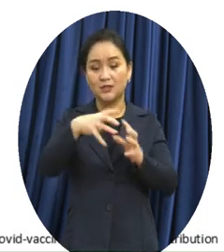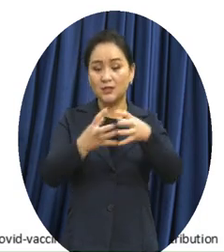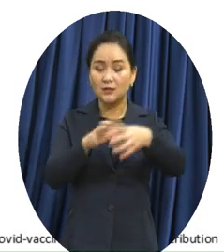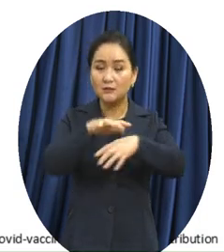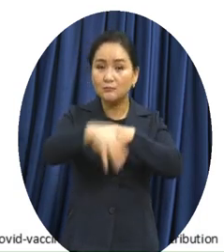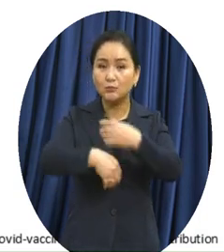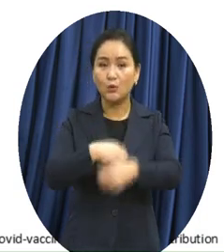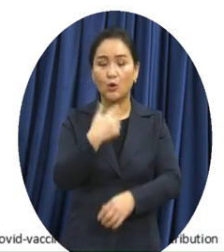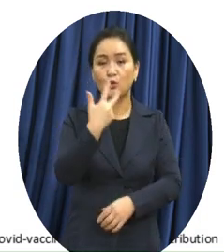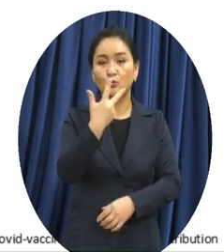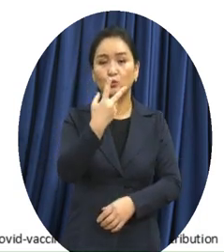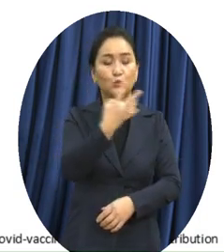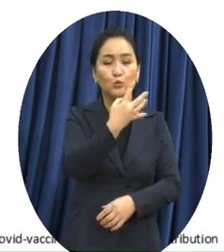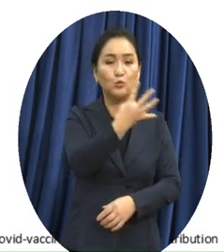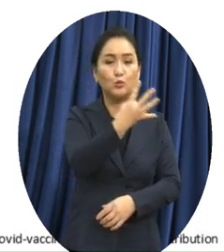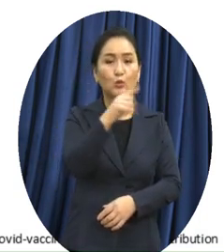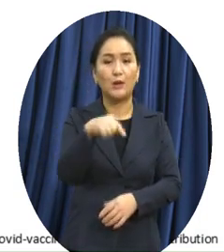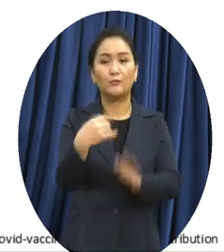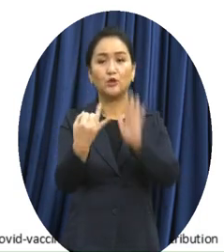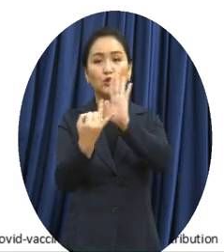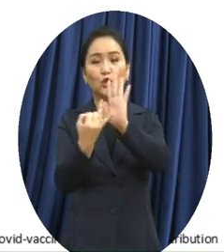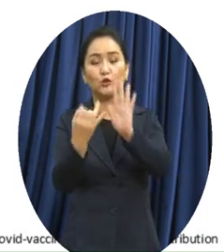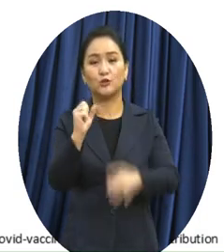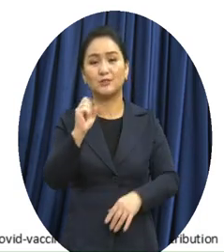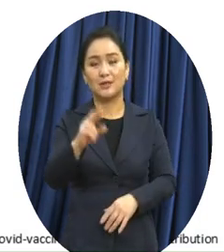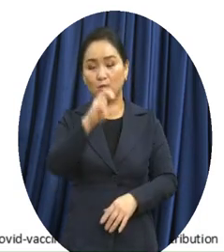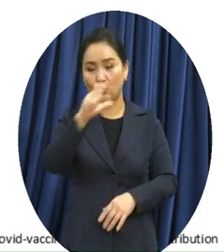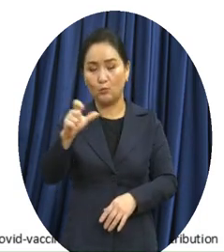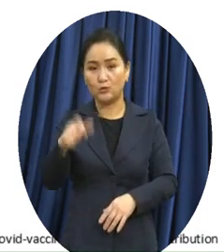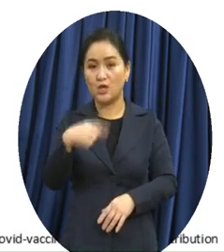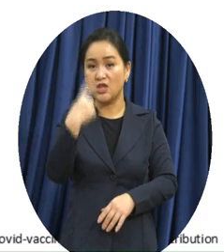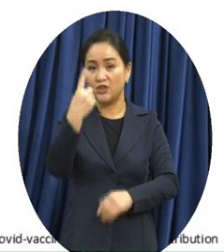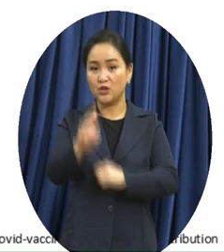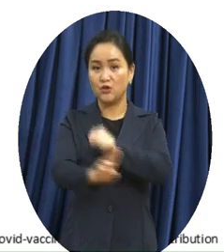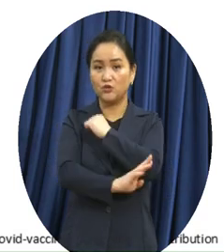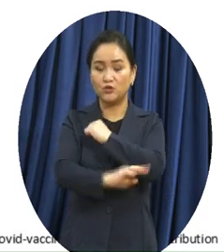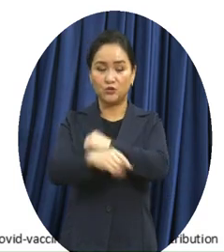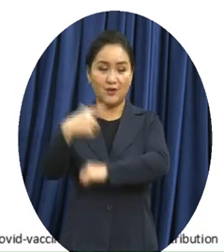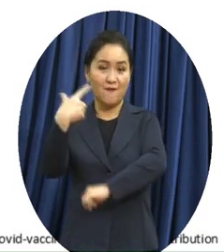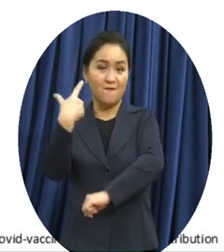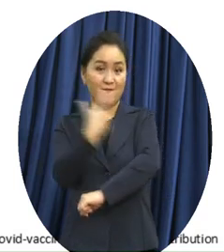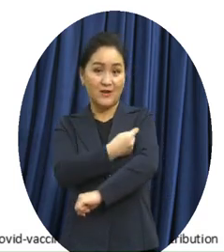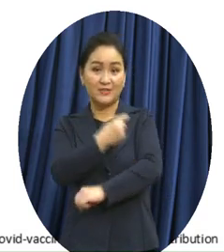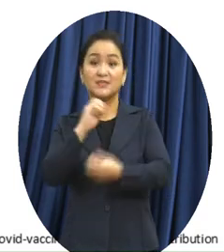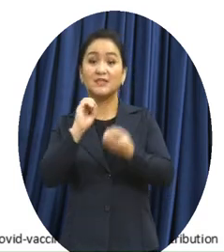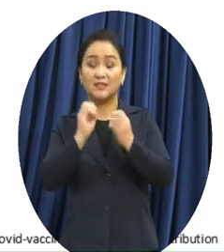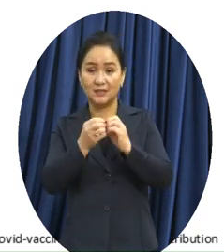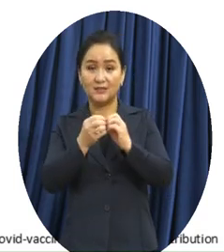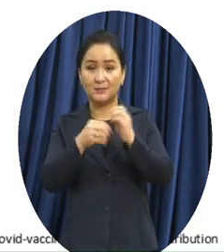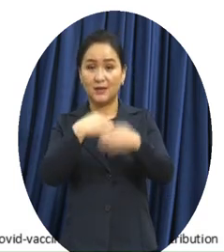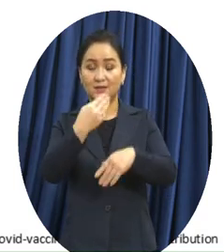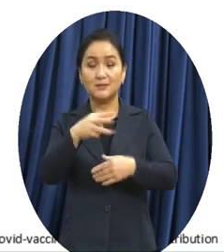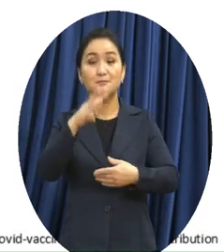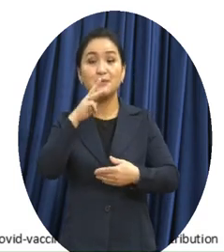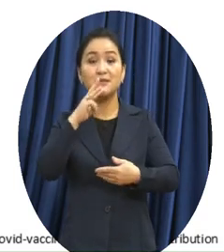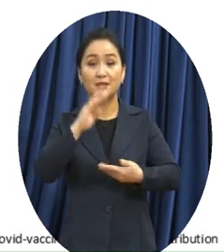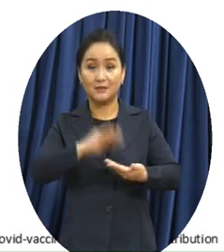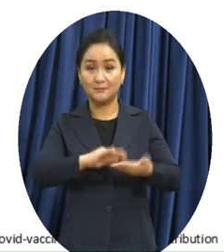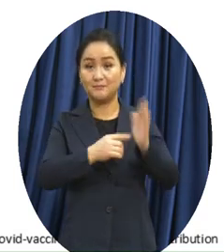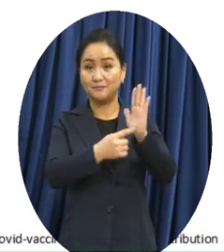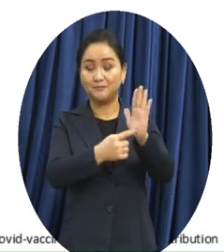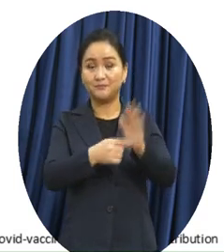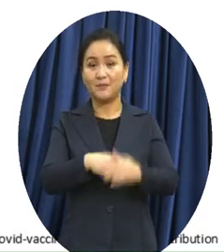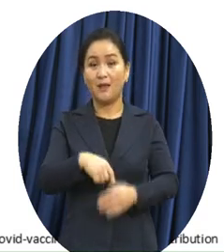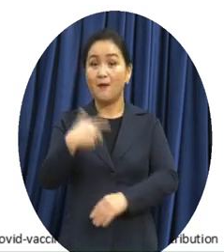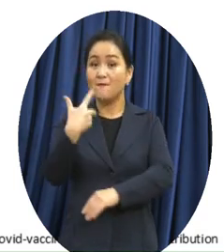дунджаар 4.7 сая хүн нэг өдөртөө коронавирусын эсрэг одоо вакциныг хийлгэж байна гэсэн үг ээ. За,